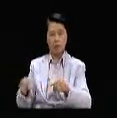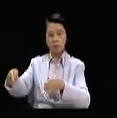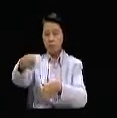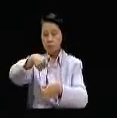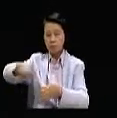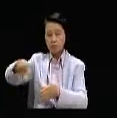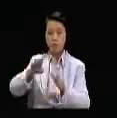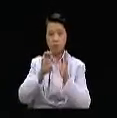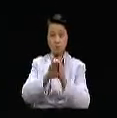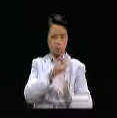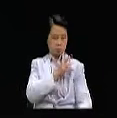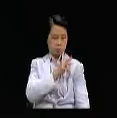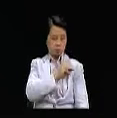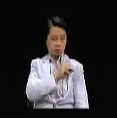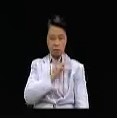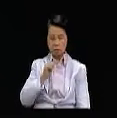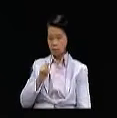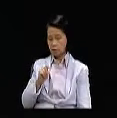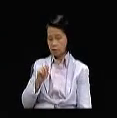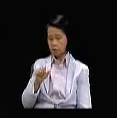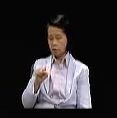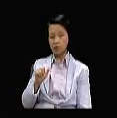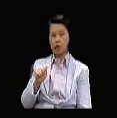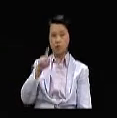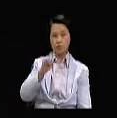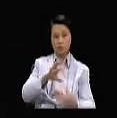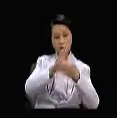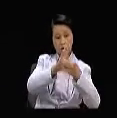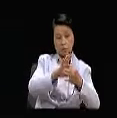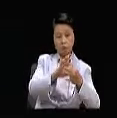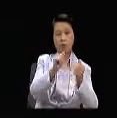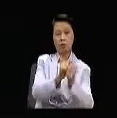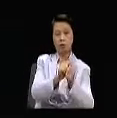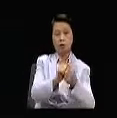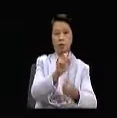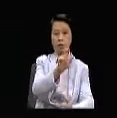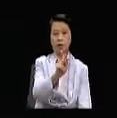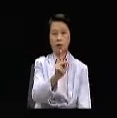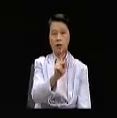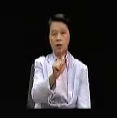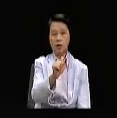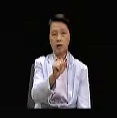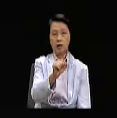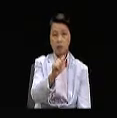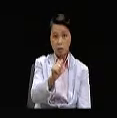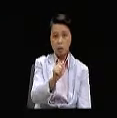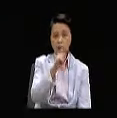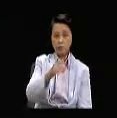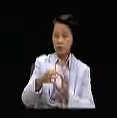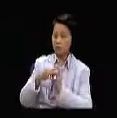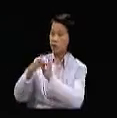misalnya Capsa kita perlu bekerjasama dengan kasa yang tray dan alam sekitar kita juga perlu